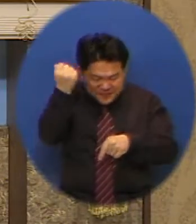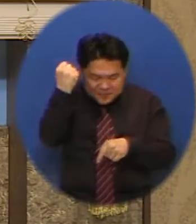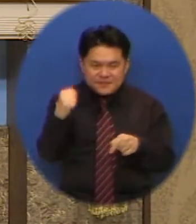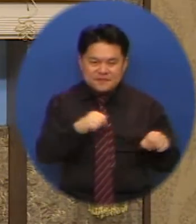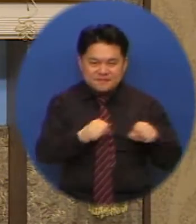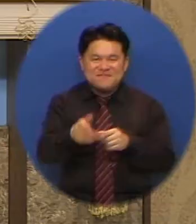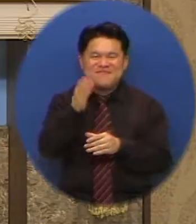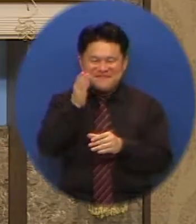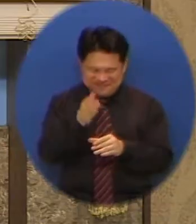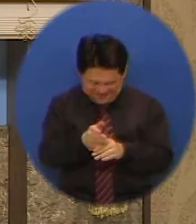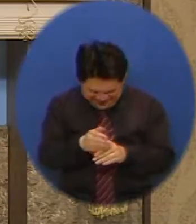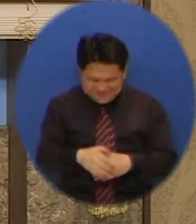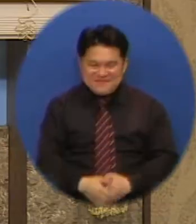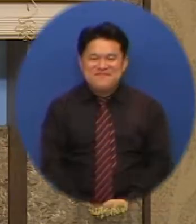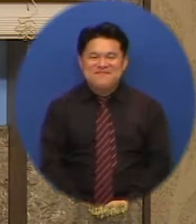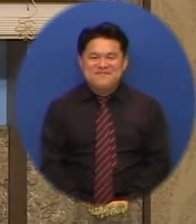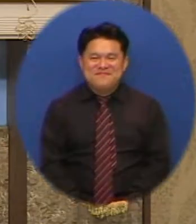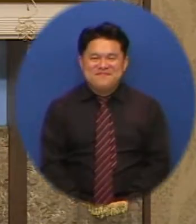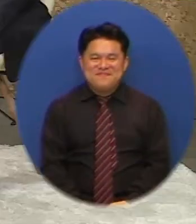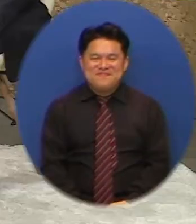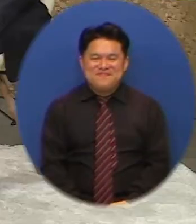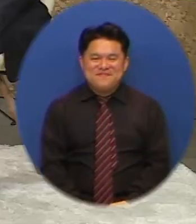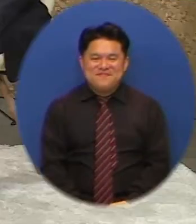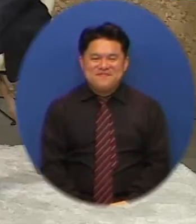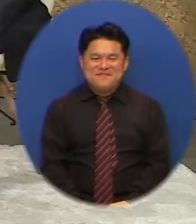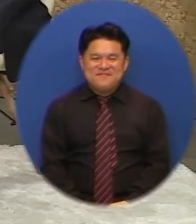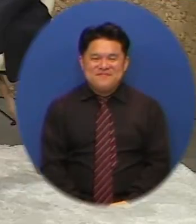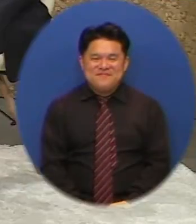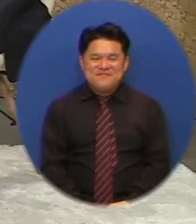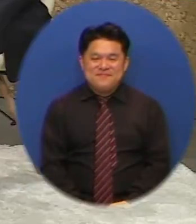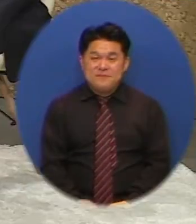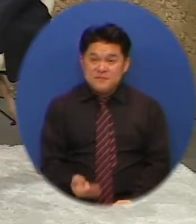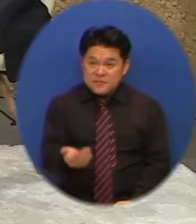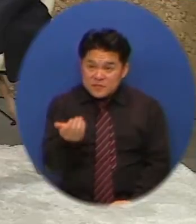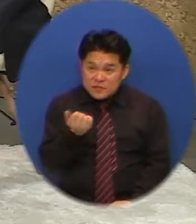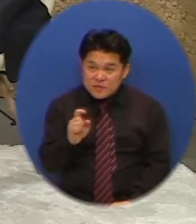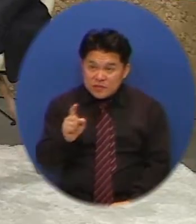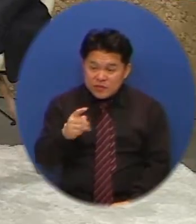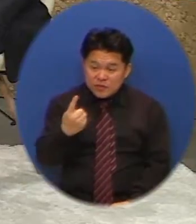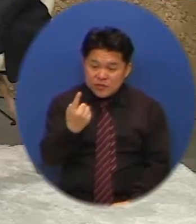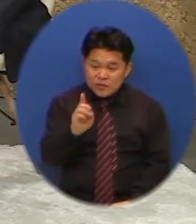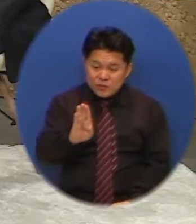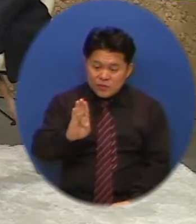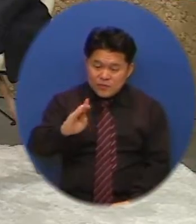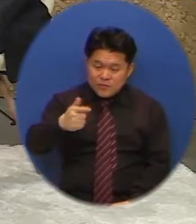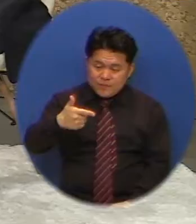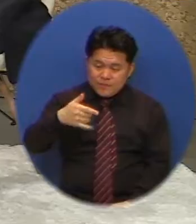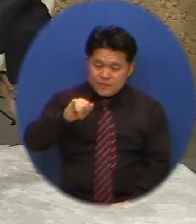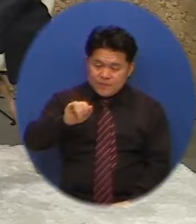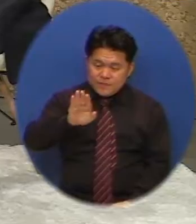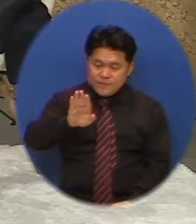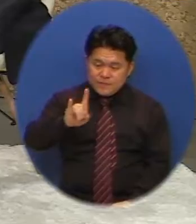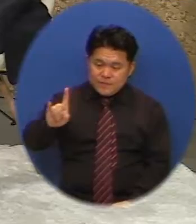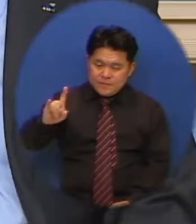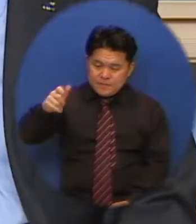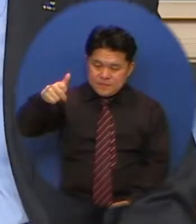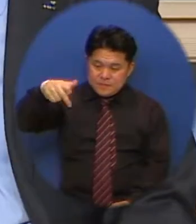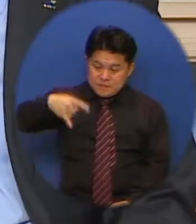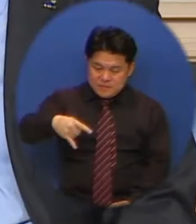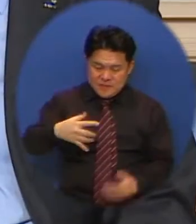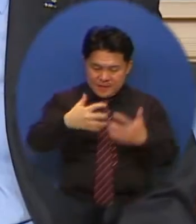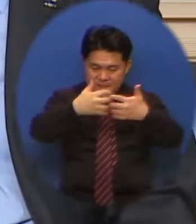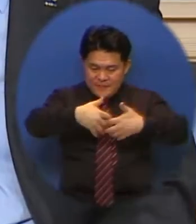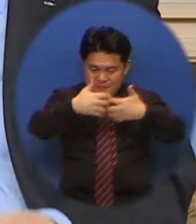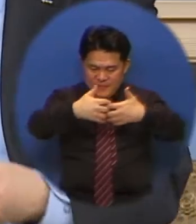각오로 네. 일을 하고 있습니다. 네. 어떤 그 톱니바퀴의 이야기를 해주셨는데 네. 서로가 이렇게 어쨌든